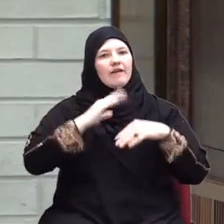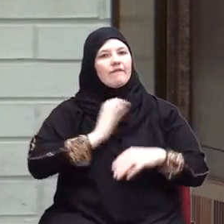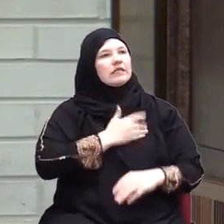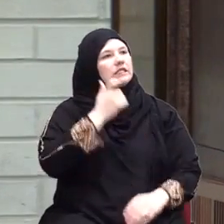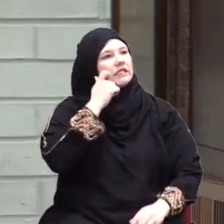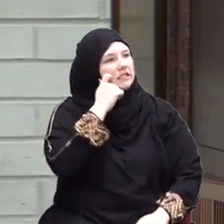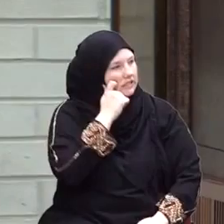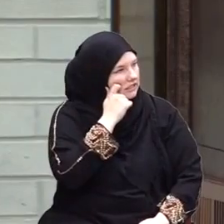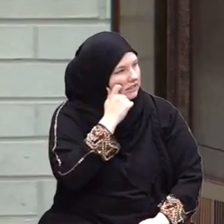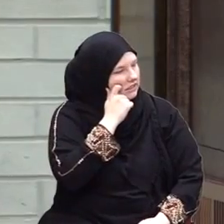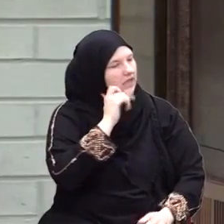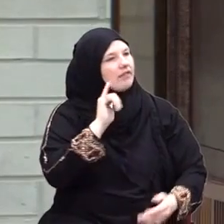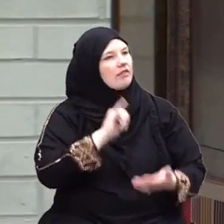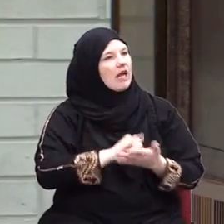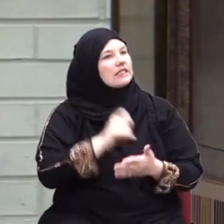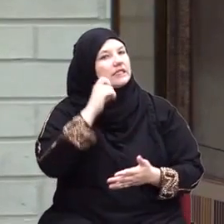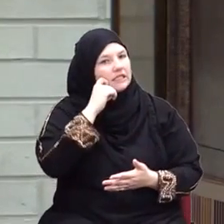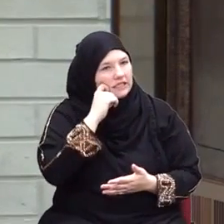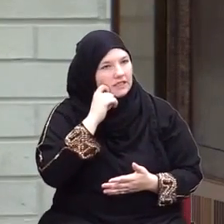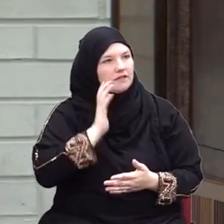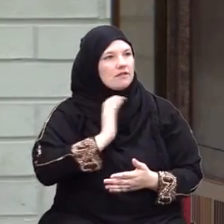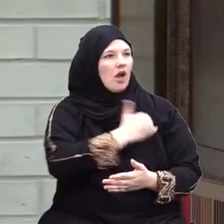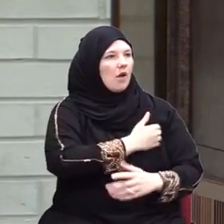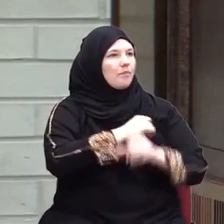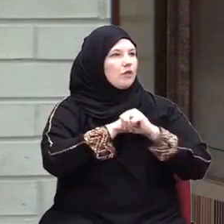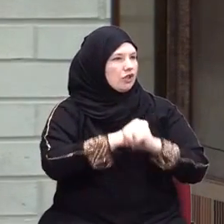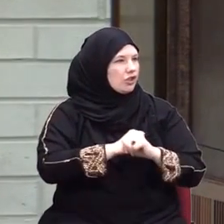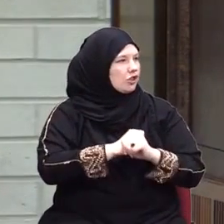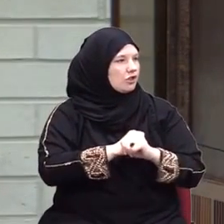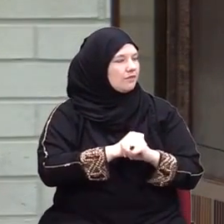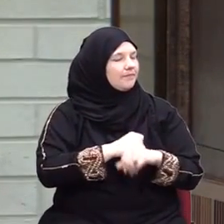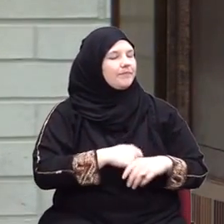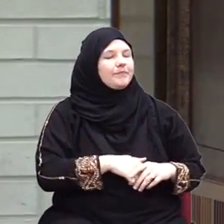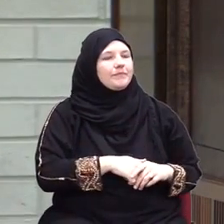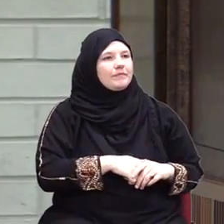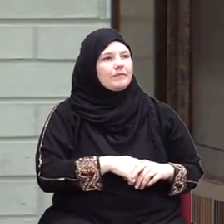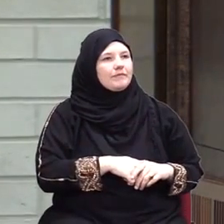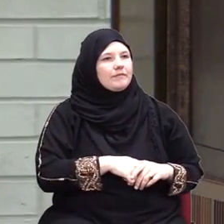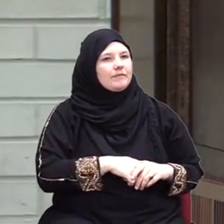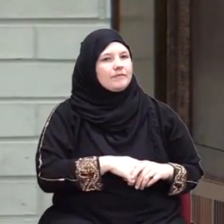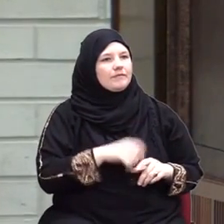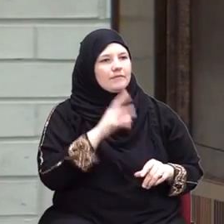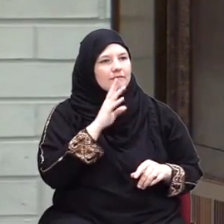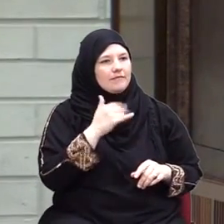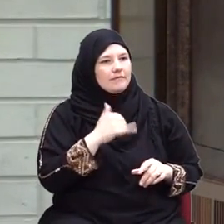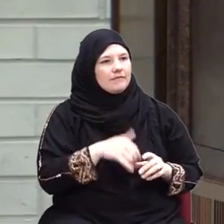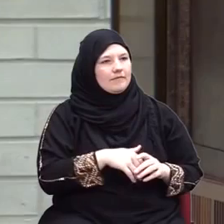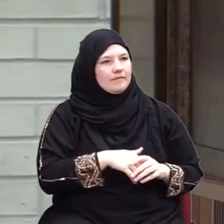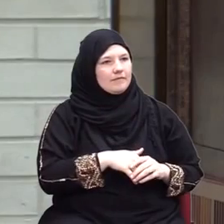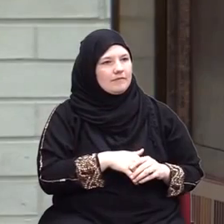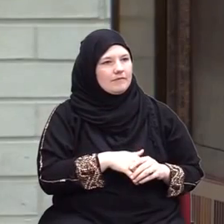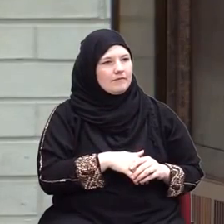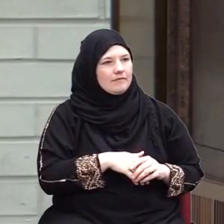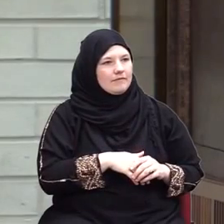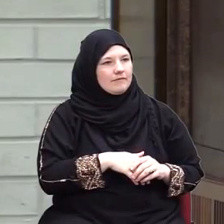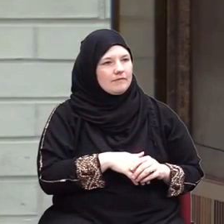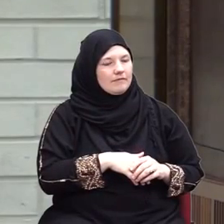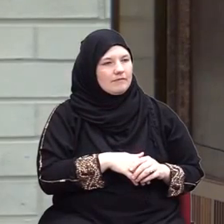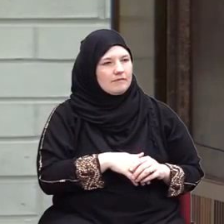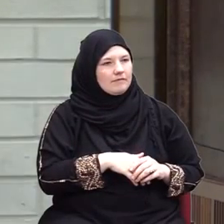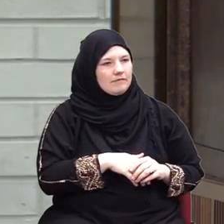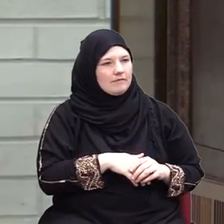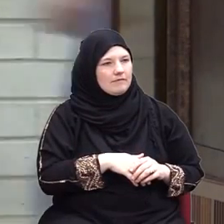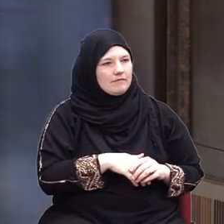protection. يَا بَنِي آدَمَ قَدْ أَنْزَلْنَا عَلَيْكُمْ لِبَاسًا يُوَارِي سَوْآتِكُمْ